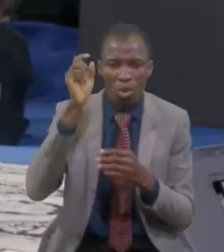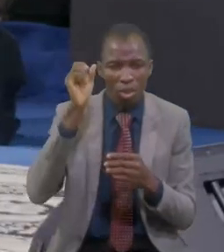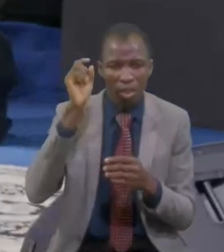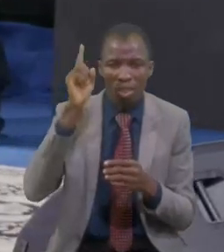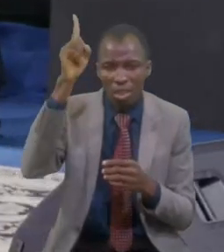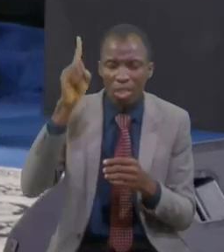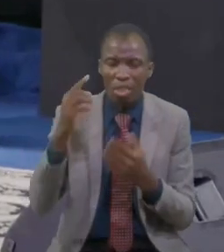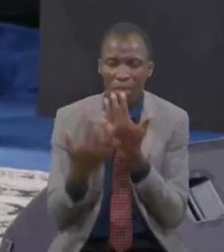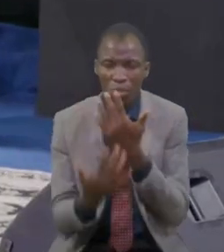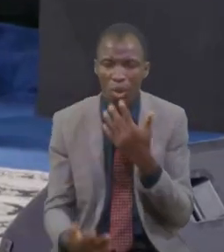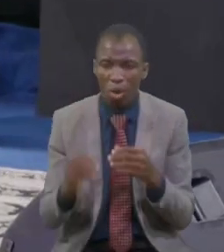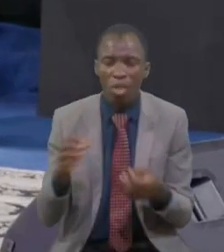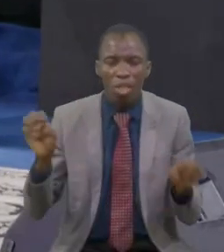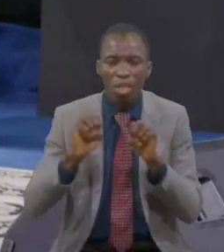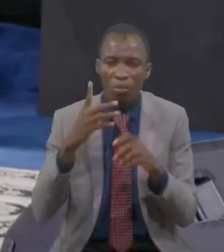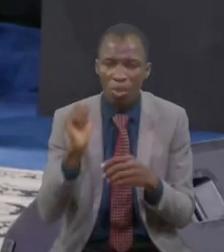des